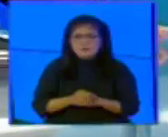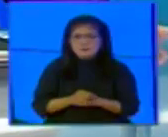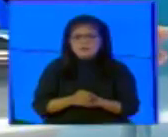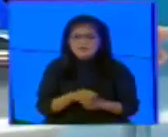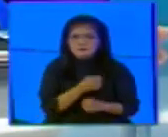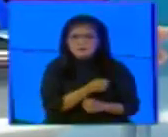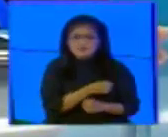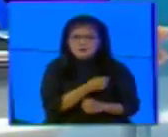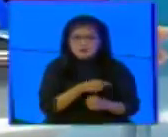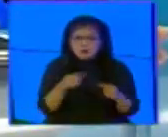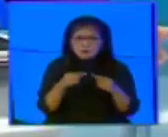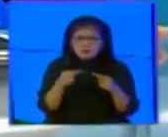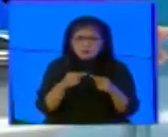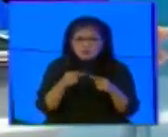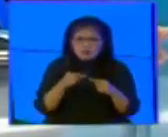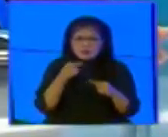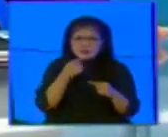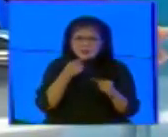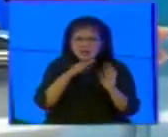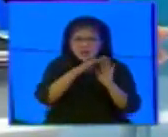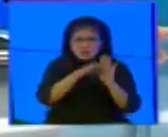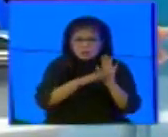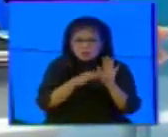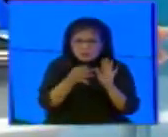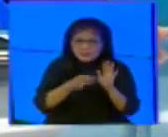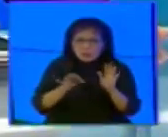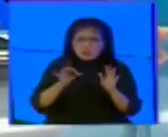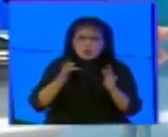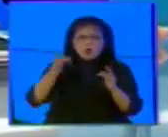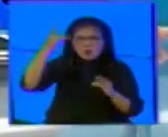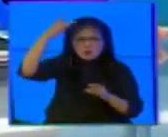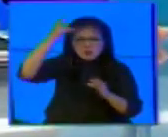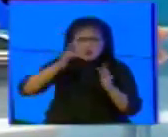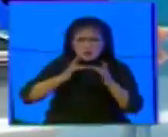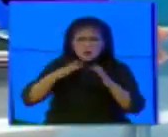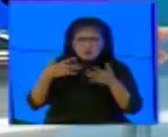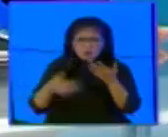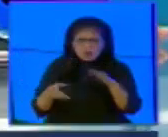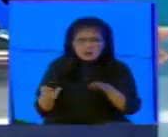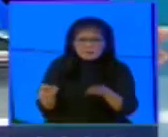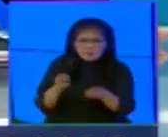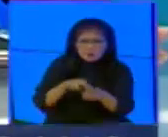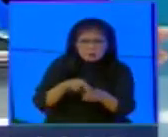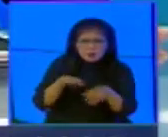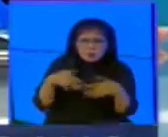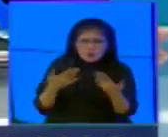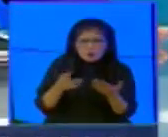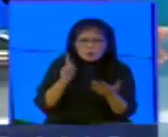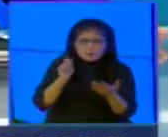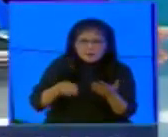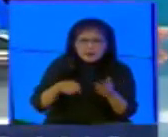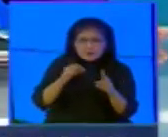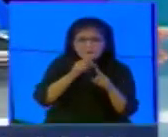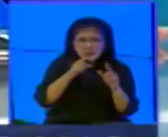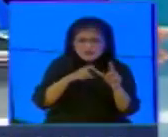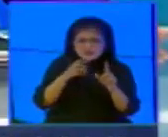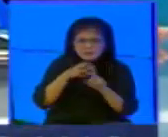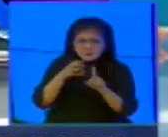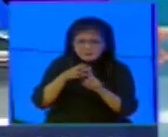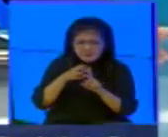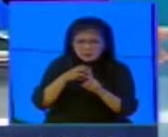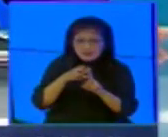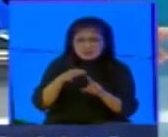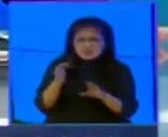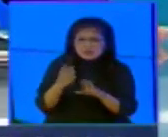Iya, Kementerian Perhubungan merilis aturan baru. Ojek online diperbolehkan kembali mengangkut penumpang meski tengah diberlakukan pembatasan sosial berskala